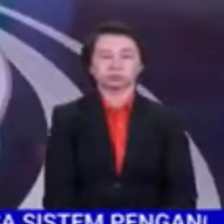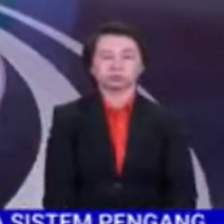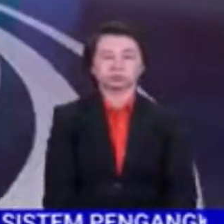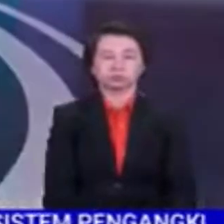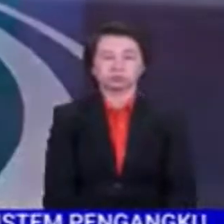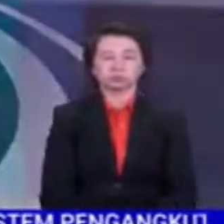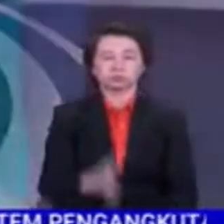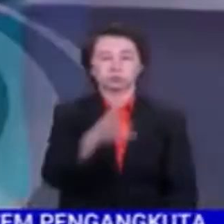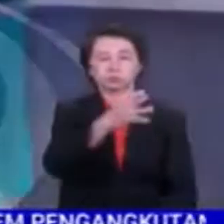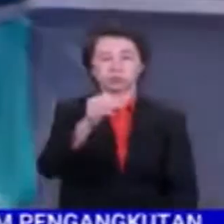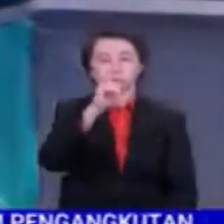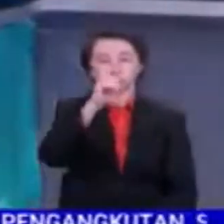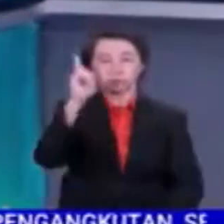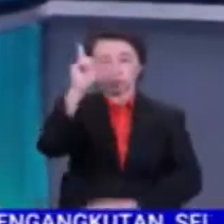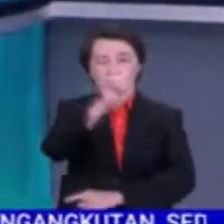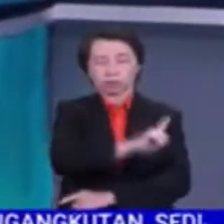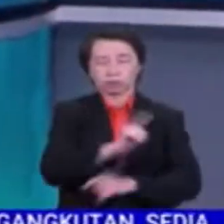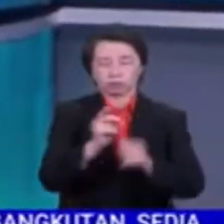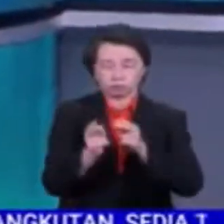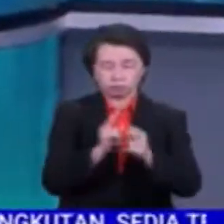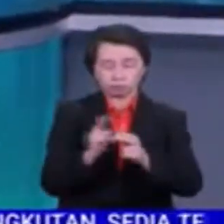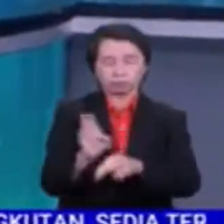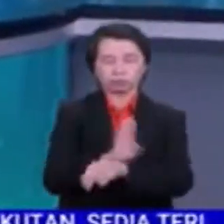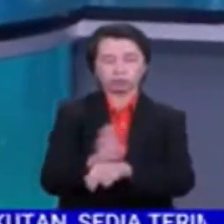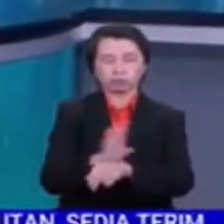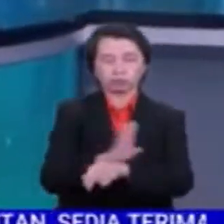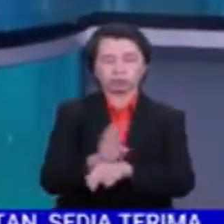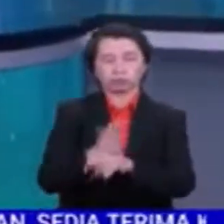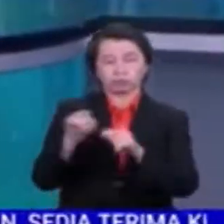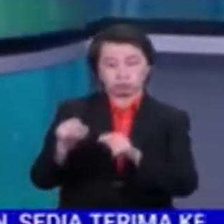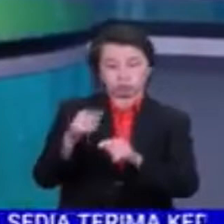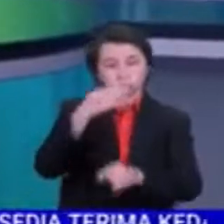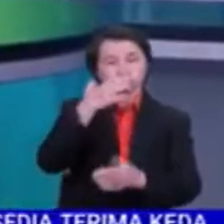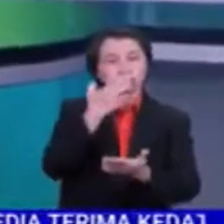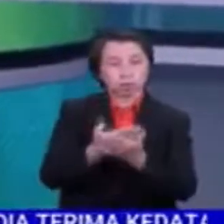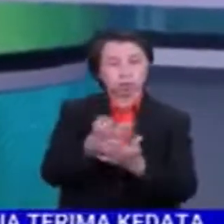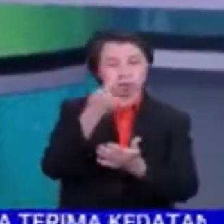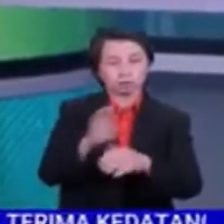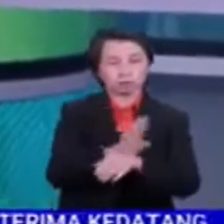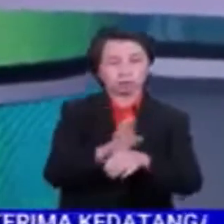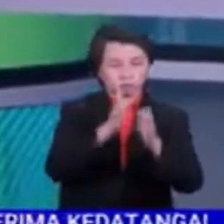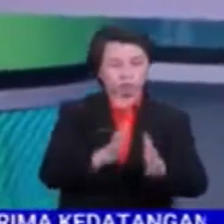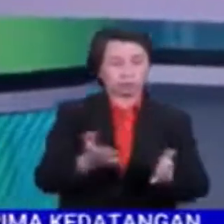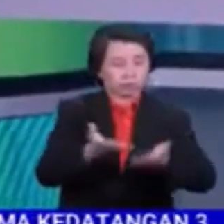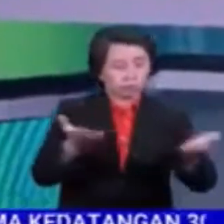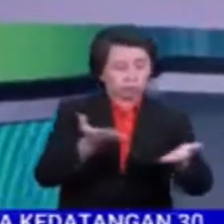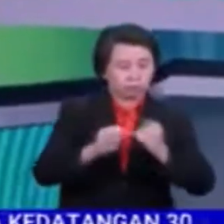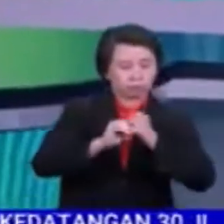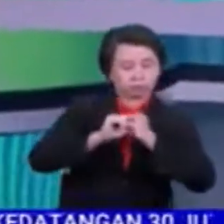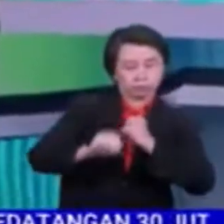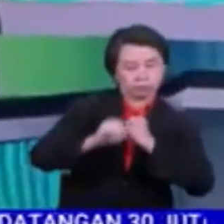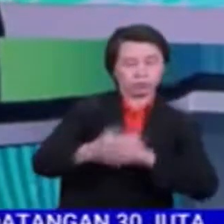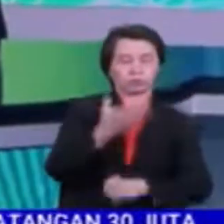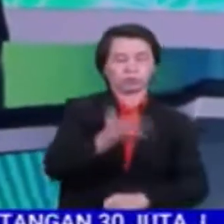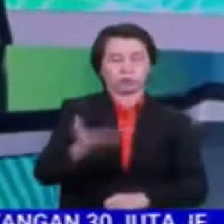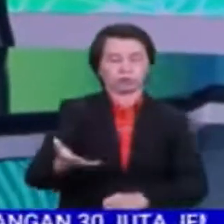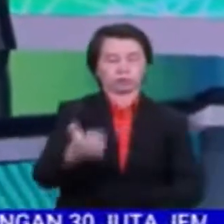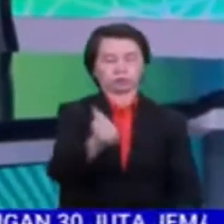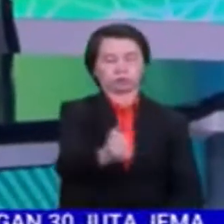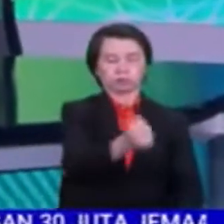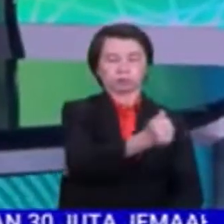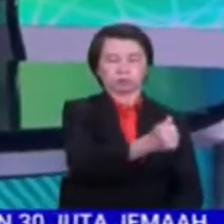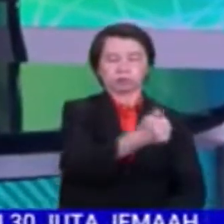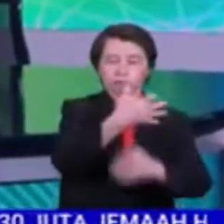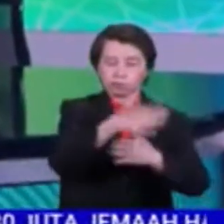Dan pastinya Hari Usahawan Negara dijadikan platform terbaik bagi usahawan tempatan untuk mempromosikan produk